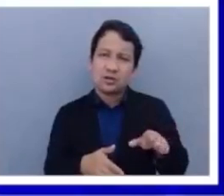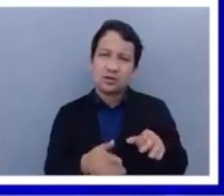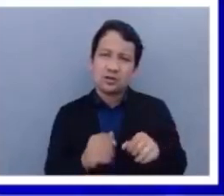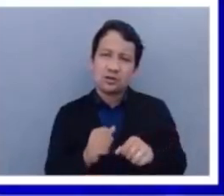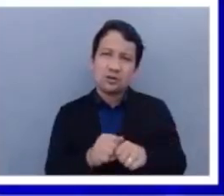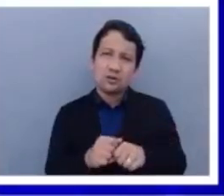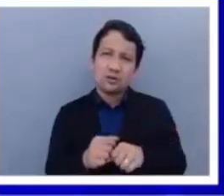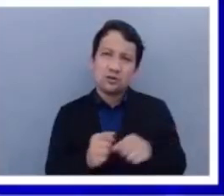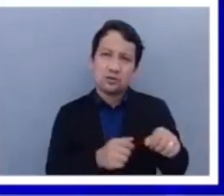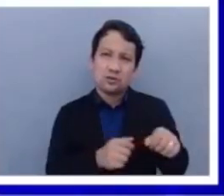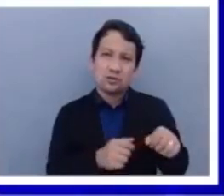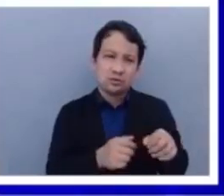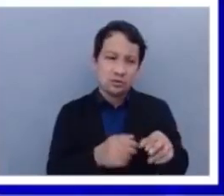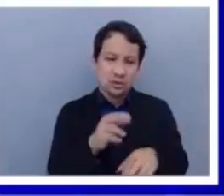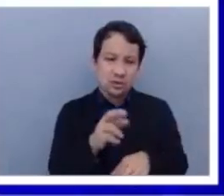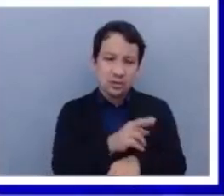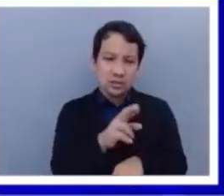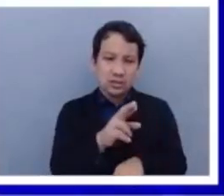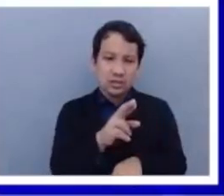recreation and entertainment,